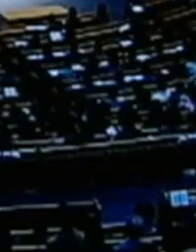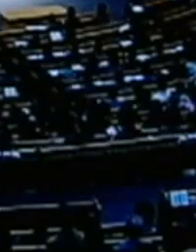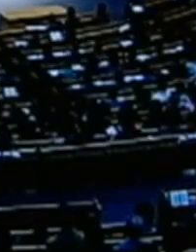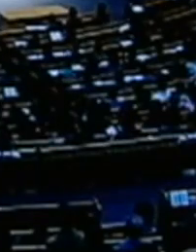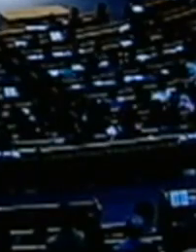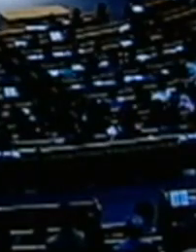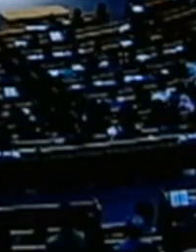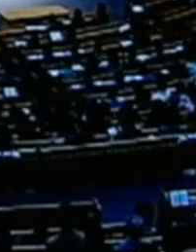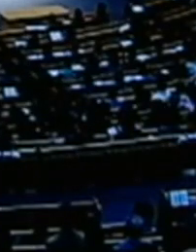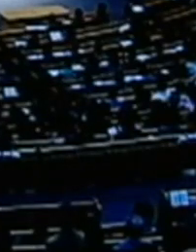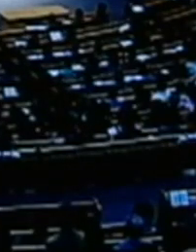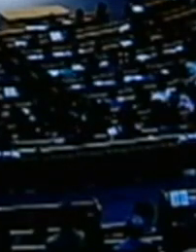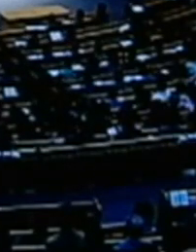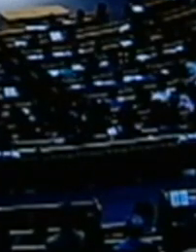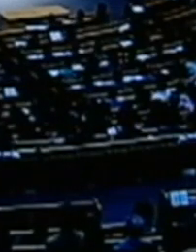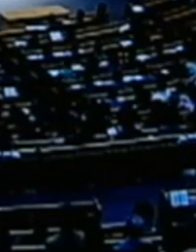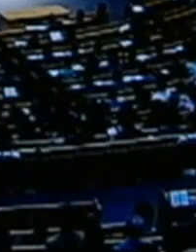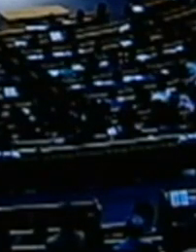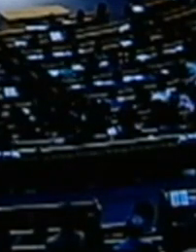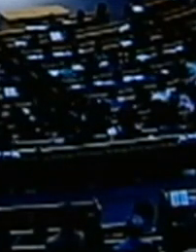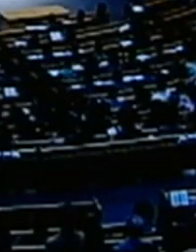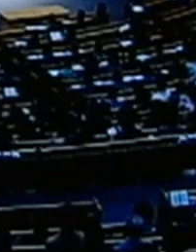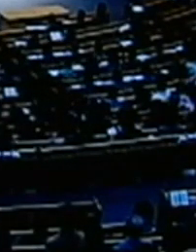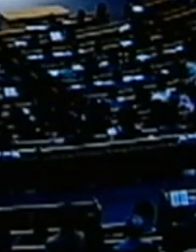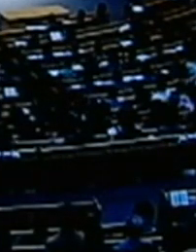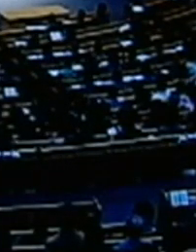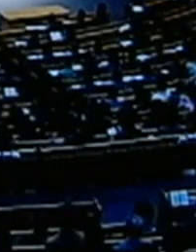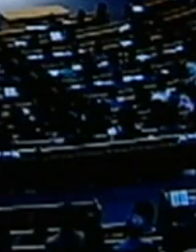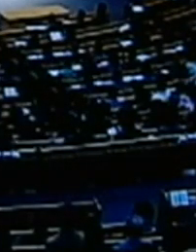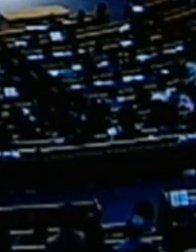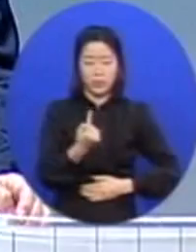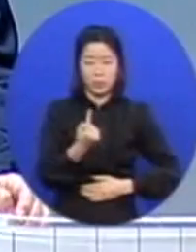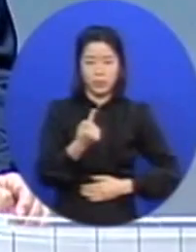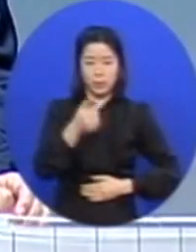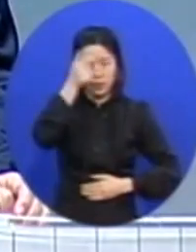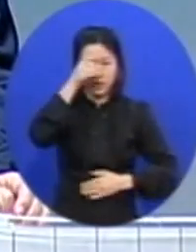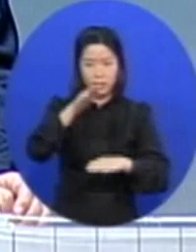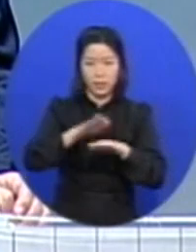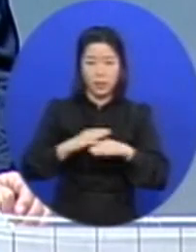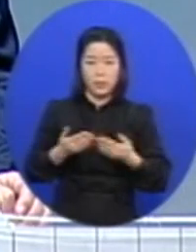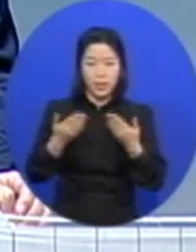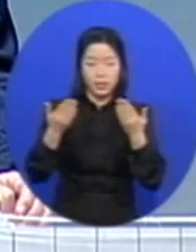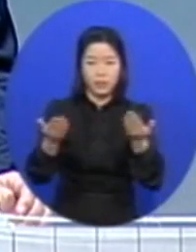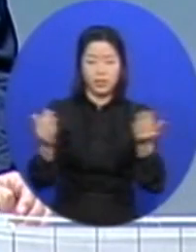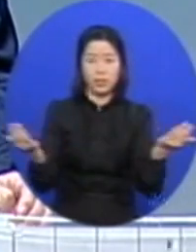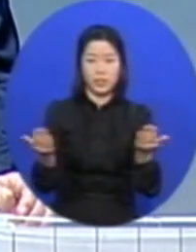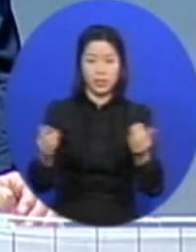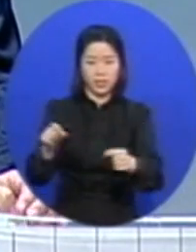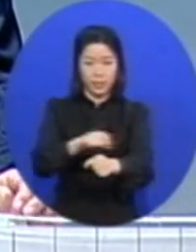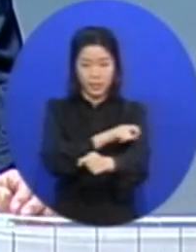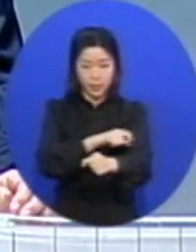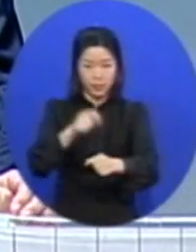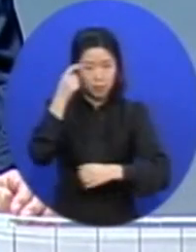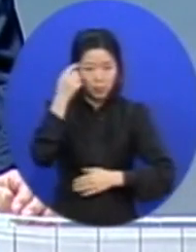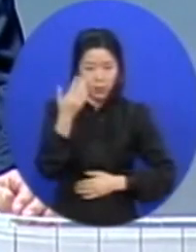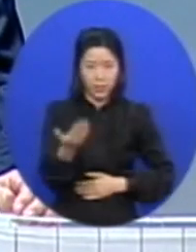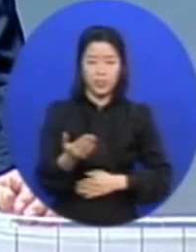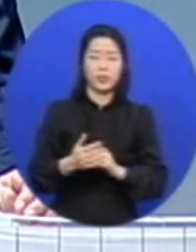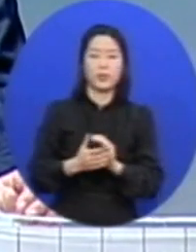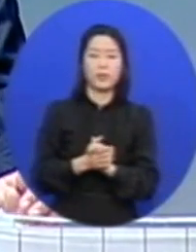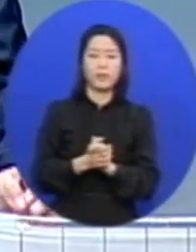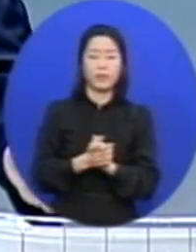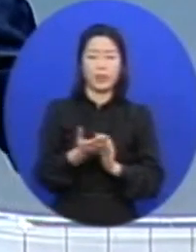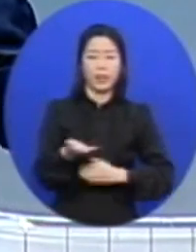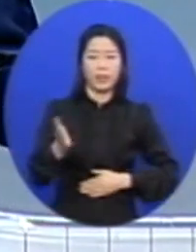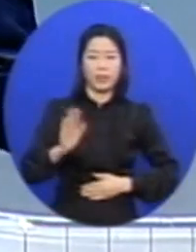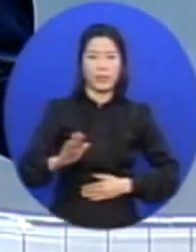매주일 이렇게 교회에 오셔서 예배 드리는 일이 정말 특별 하지요 아 근데